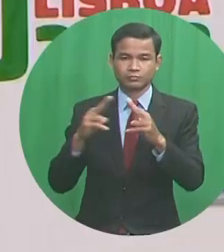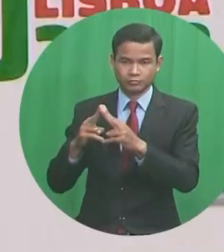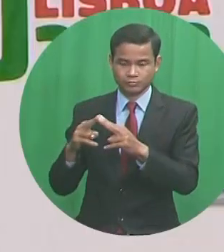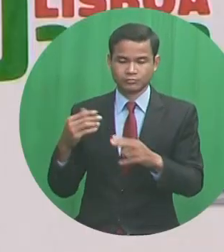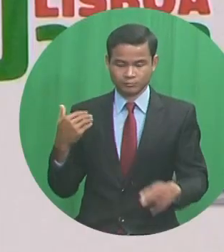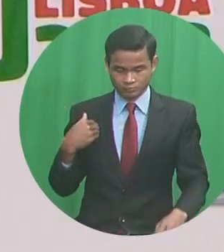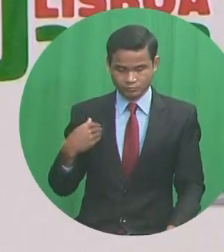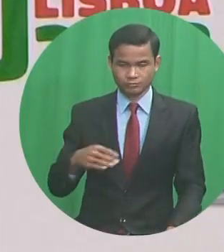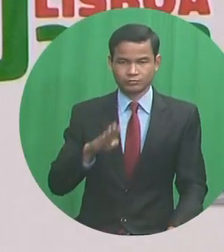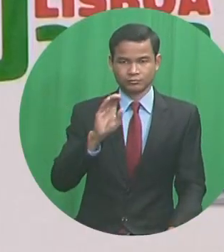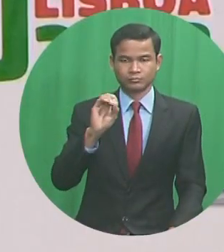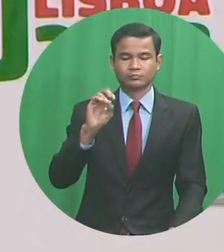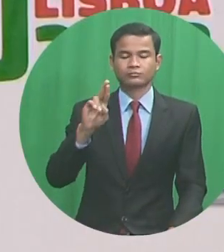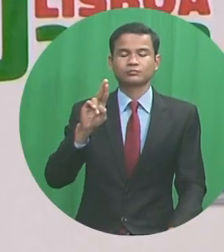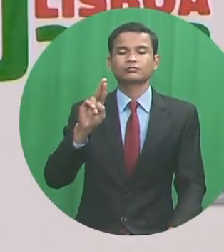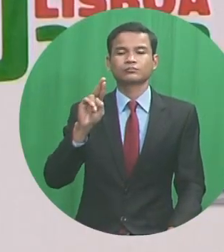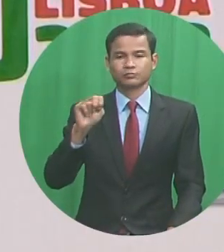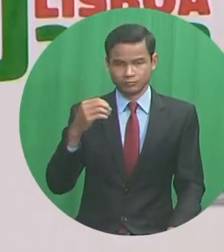WYD នៅឆ្នាំ2027នៅក្នុងសន្និសីទសារព័ត៌មាននៃមជ្ឈមណ្ឌលប្រព័ន្ធផ្សព្វផ្សាយសំខាន់នៃព្រឹត្តិការណ៍នៅក្នុងទីក្រុងលេសបន